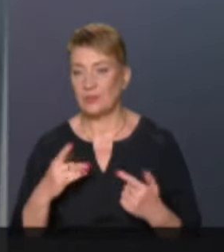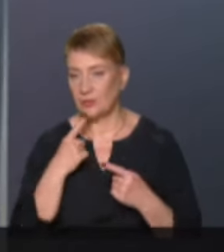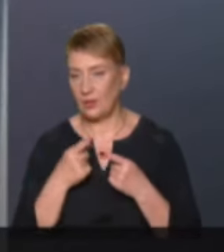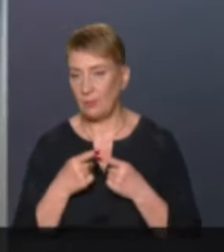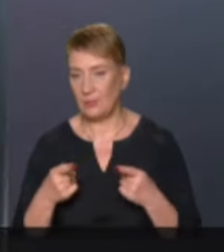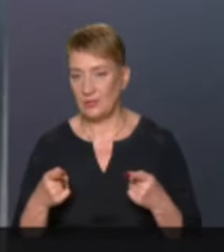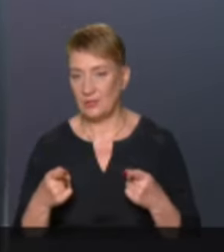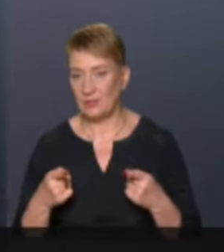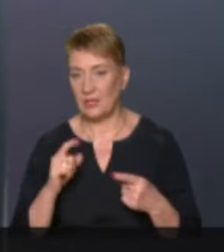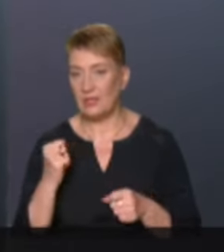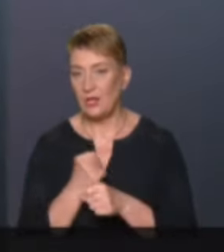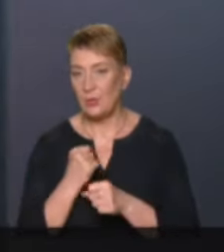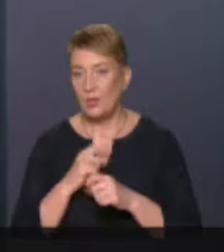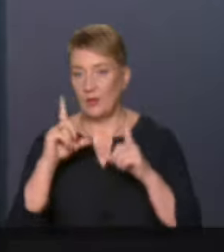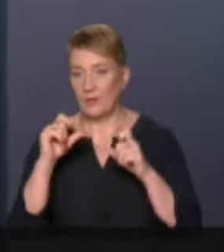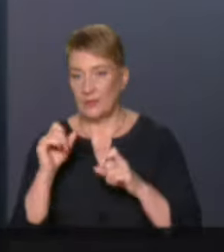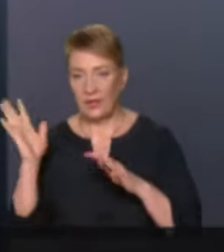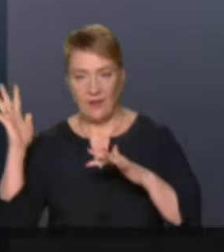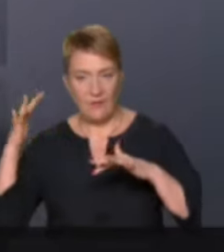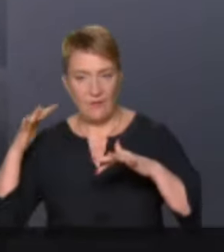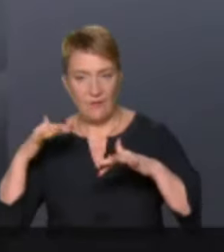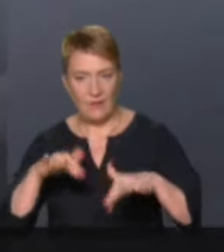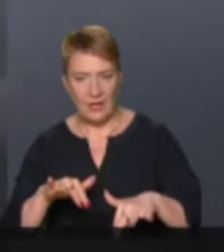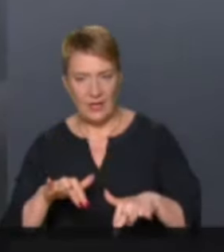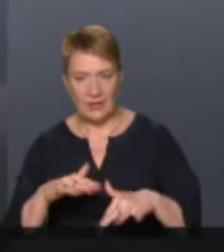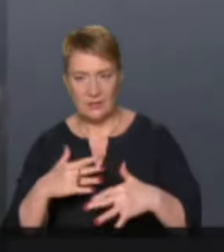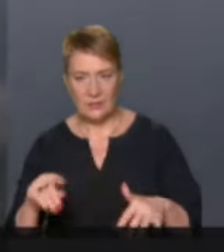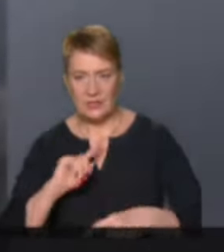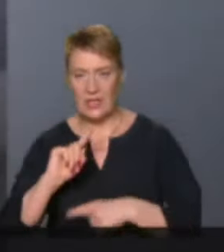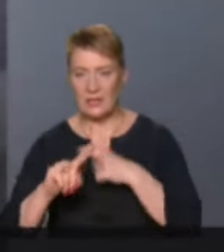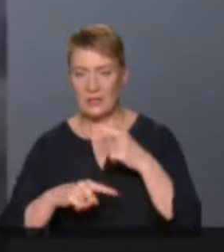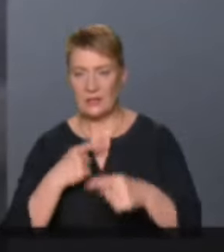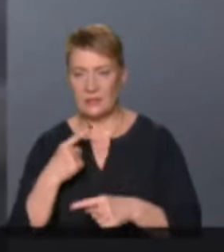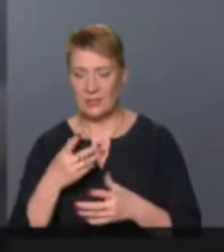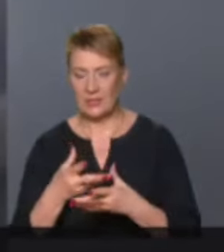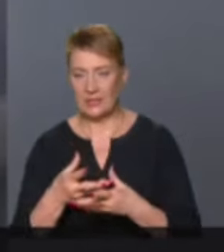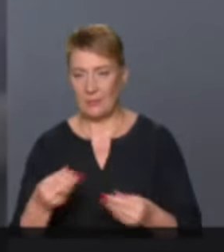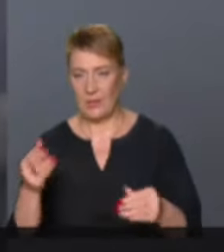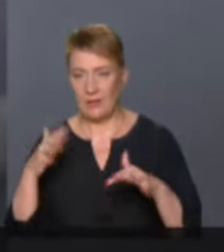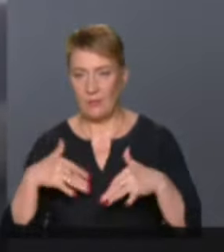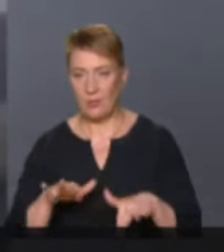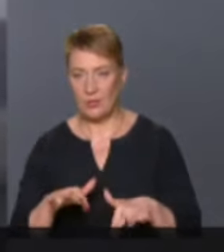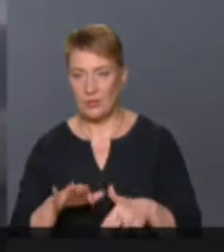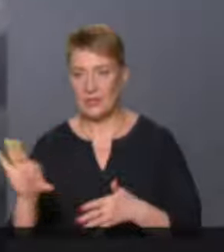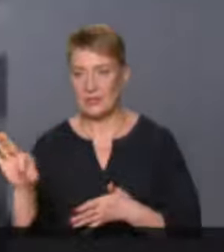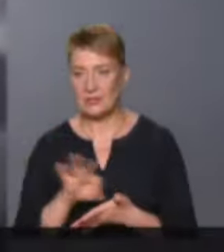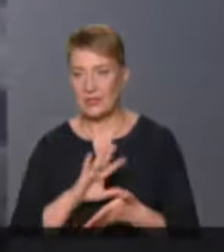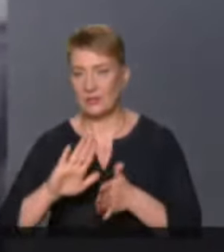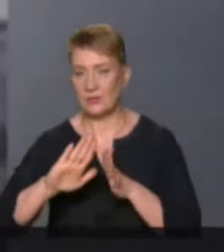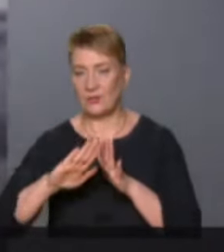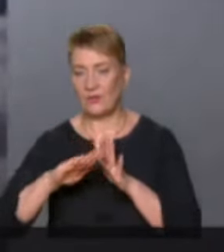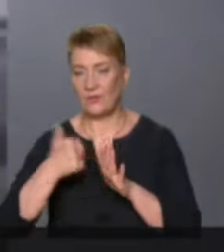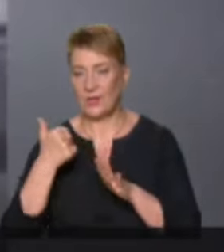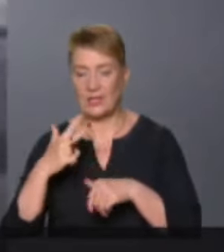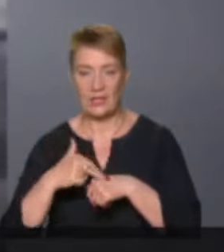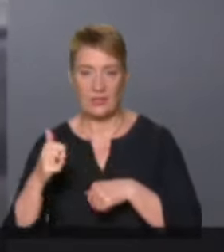як робила фото, сильна хвиля збила її з ніг, а уже наступна змила в море. На місце одразу ж викликали рятувальників,